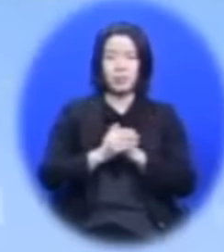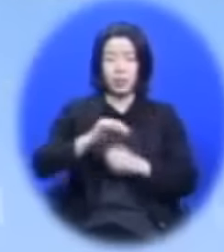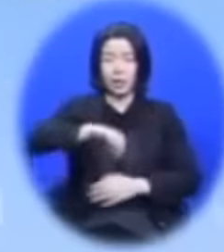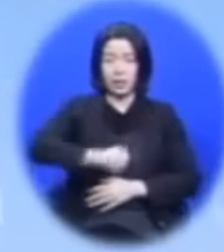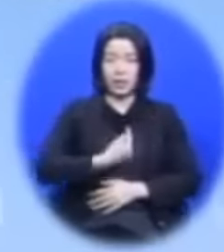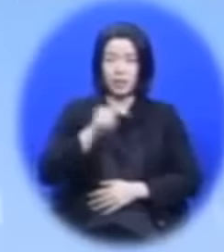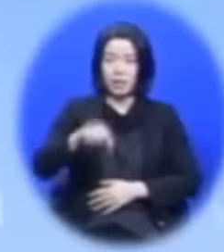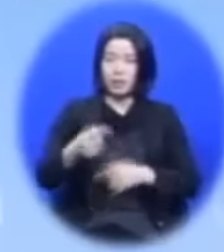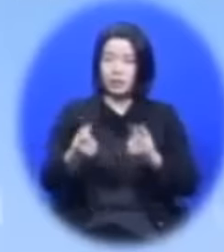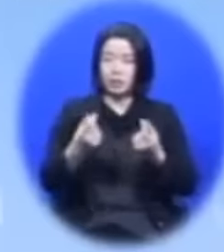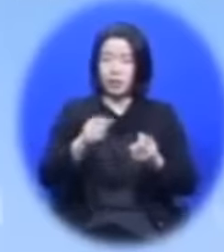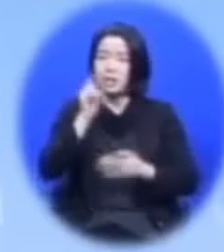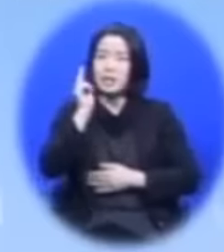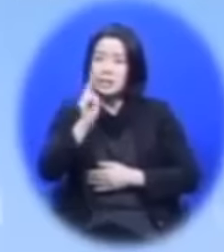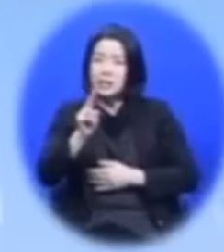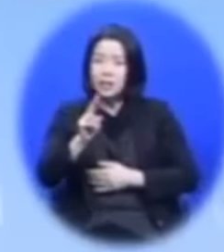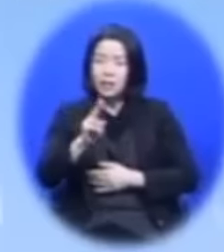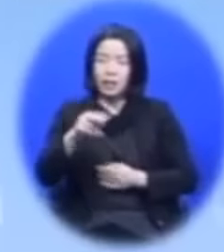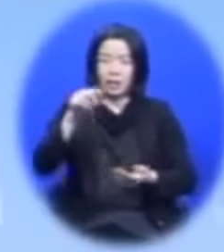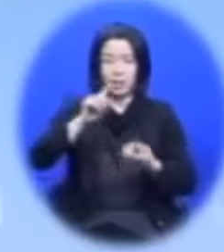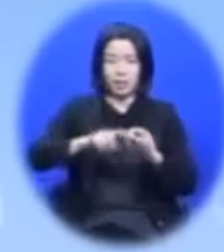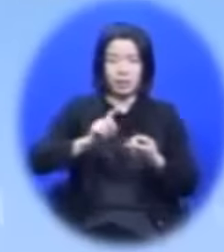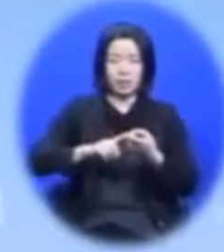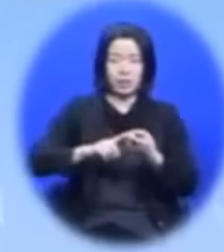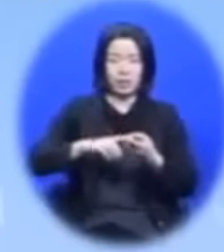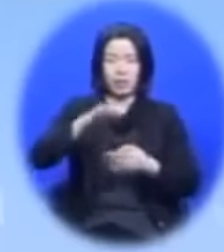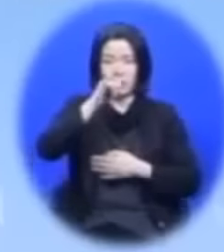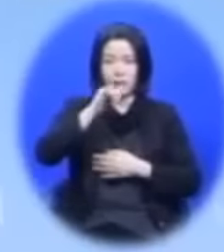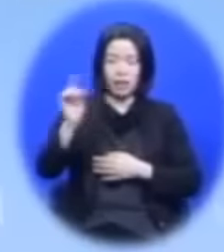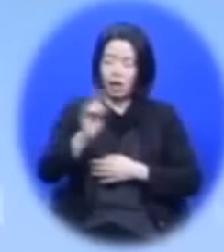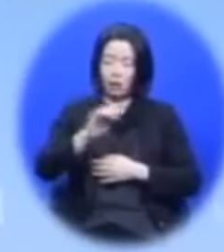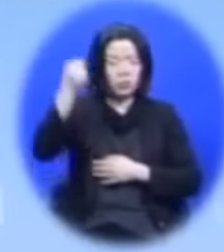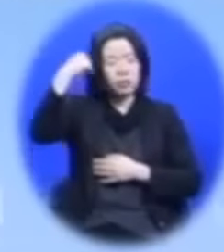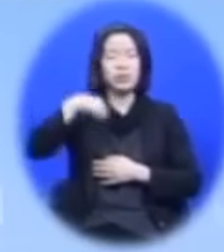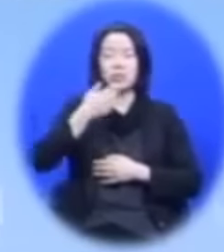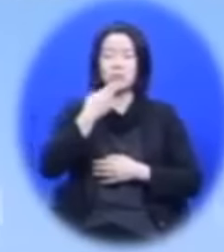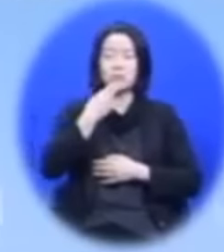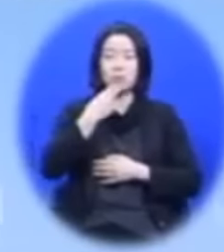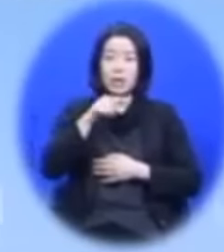자기가 그렇게 심각한 상태에 있다는 아무런 느낌이 없었어요. 그